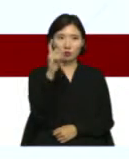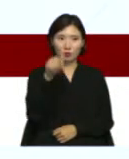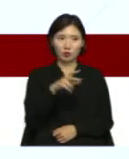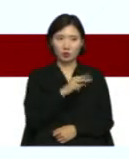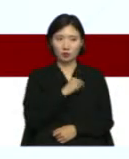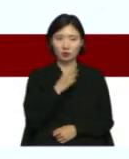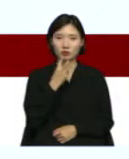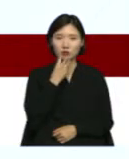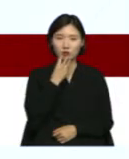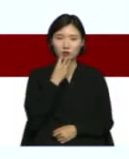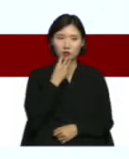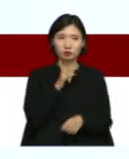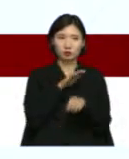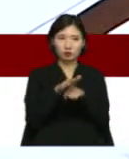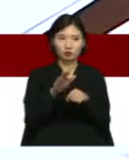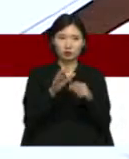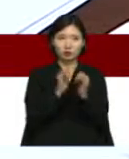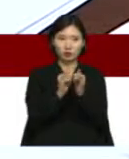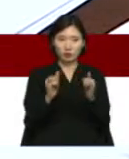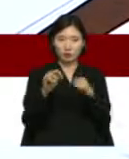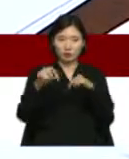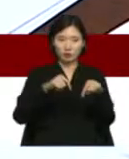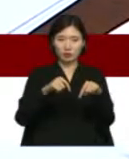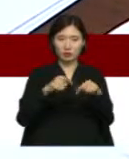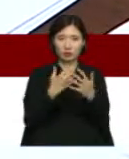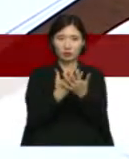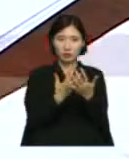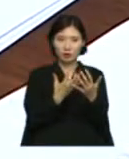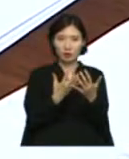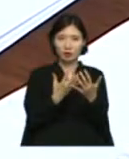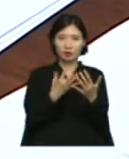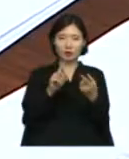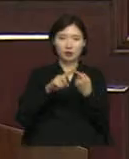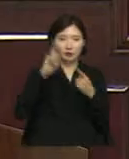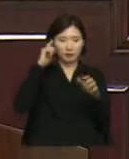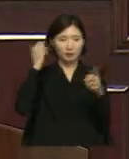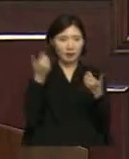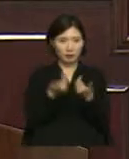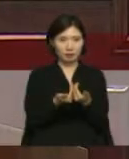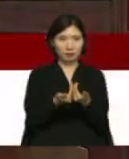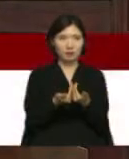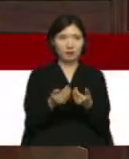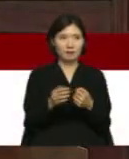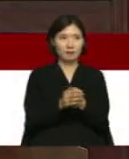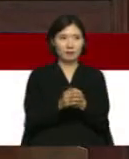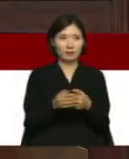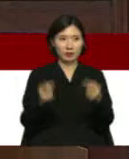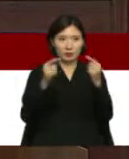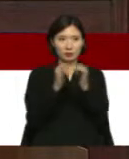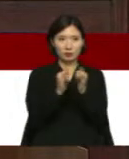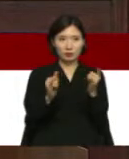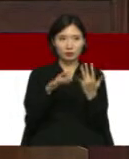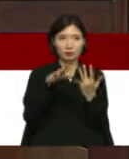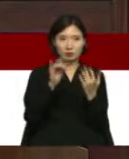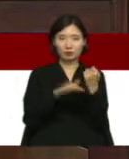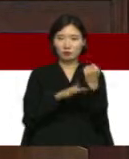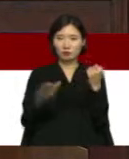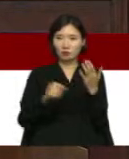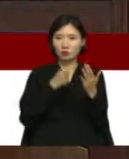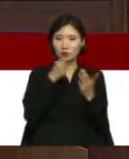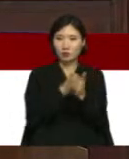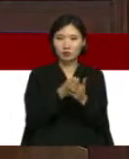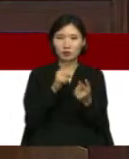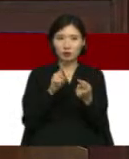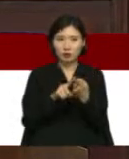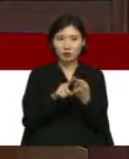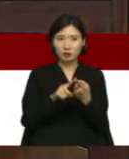주도하는 서울형 주민자치회의 종로구 시행을 반대한다고 밝혔습니다. 참여 주민을 선발하고 기준을 정하는 것 자체가 자치에